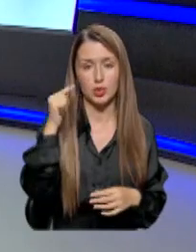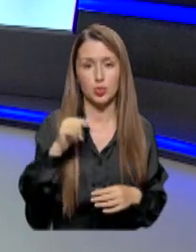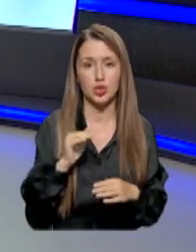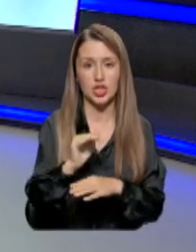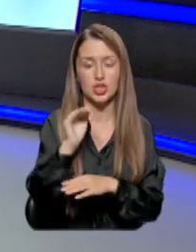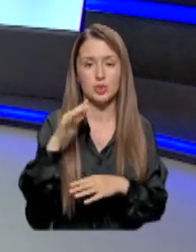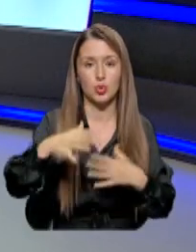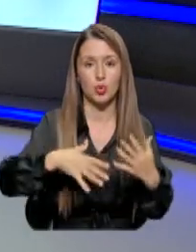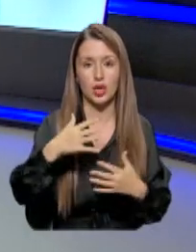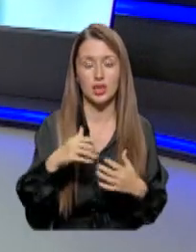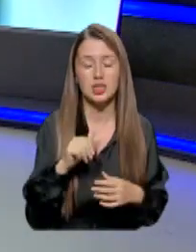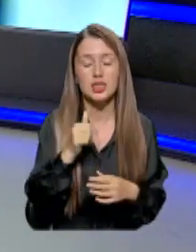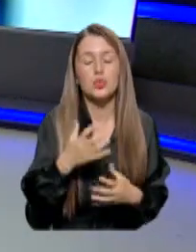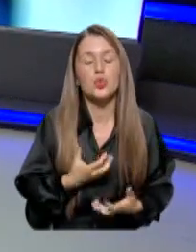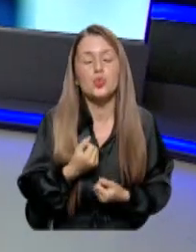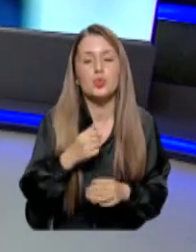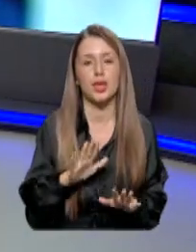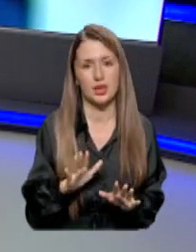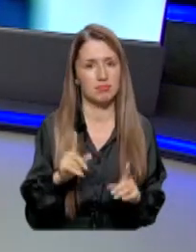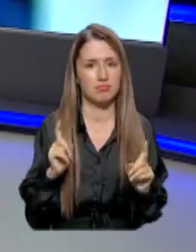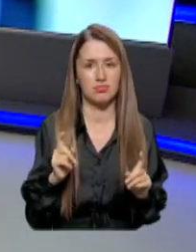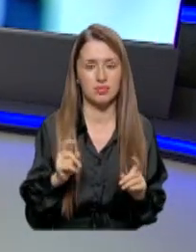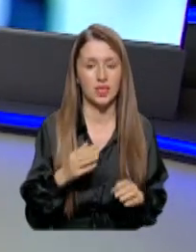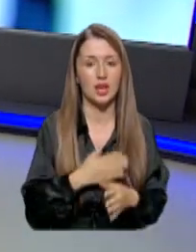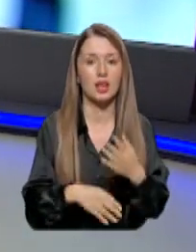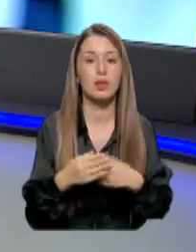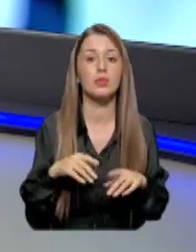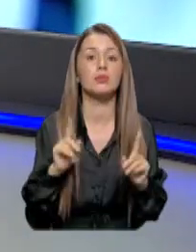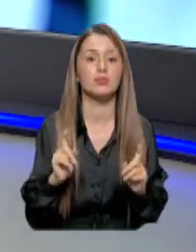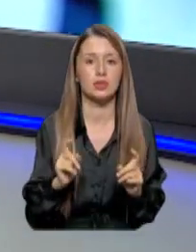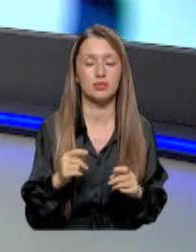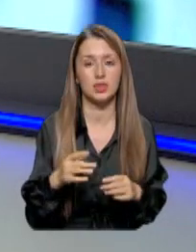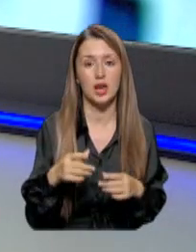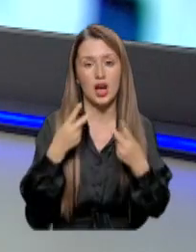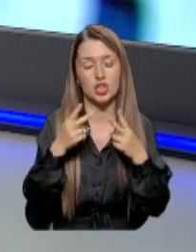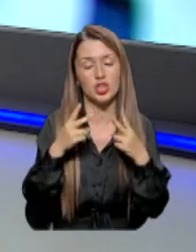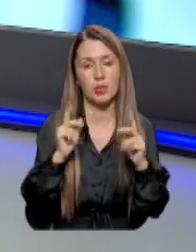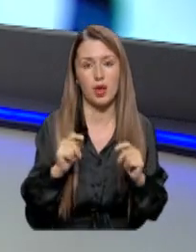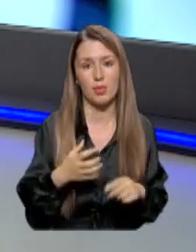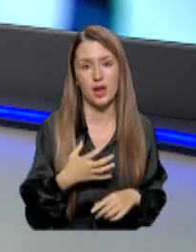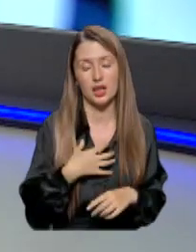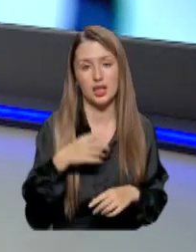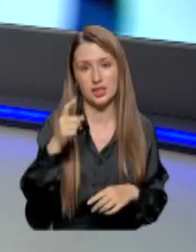yaşadığımız olaylar hiç mi üzmedi, hiç mi yaralamadı? Belki bir açıklama yapar kendisi de Twitter'dan da